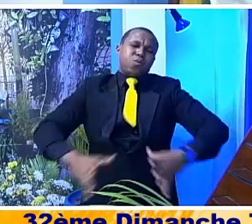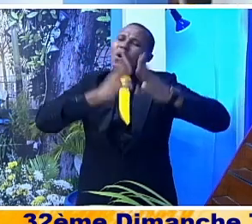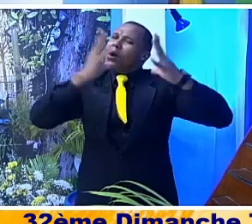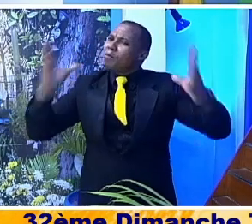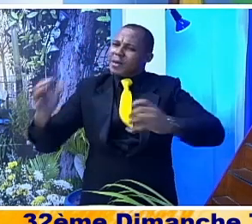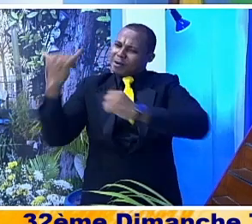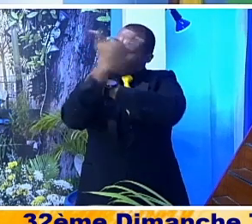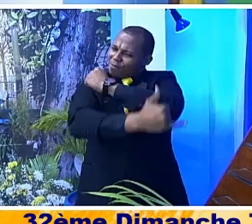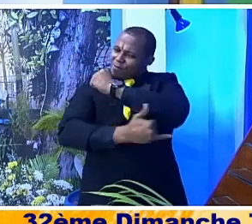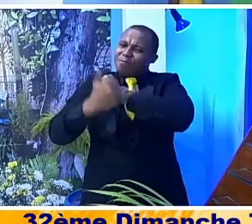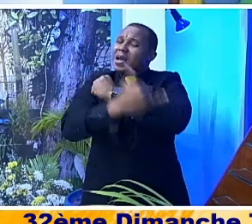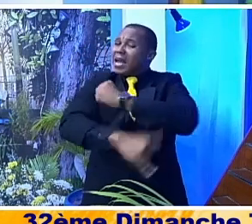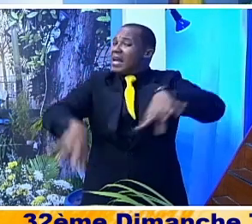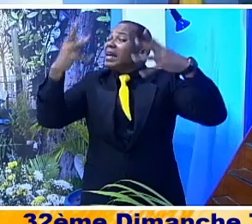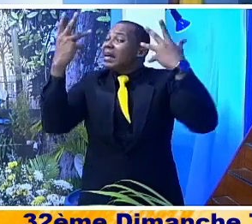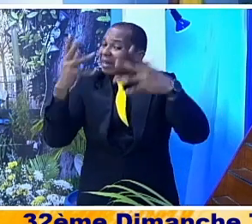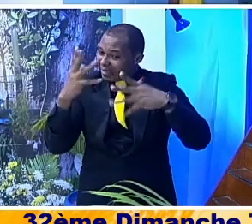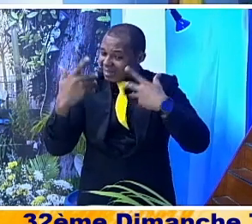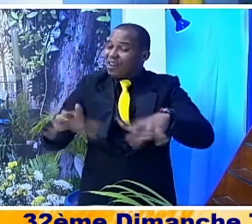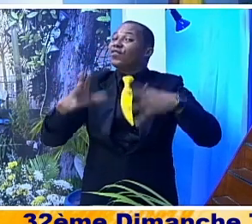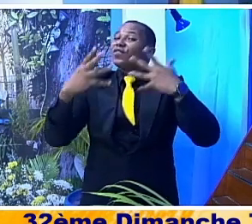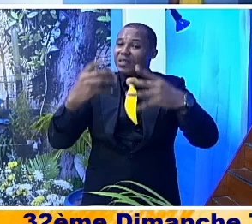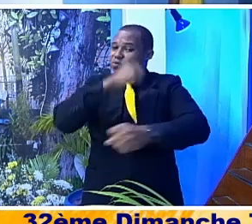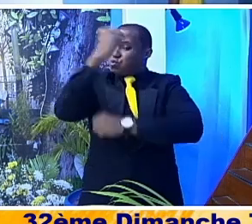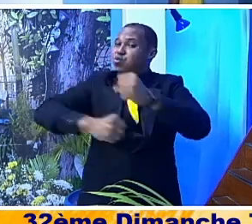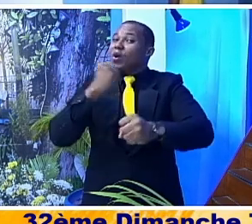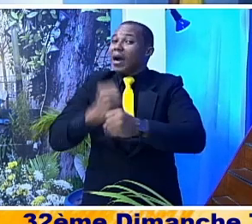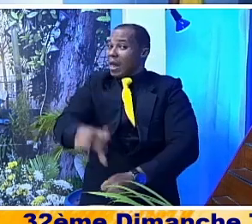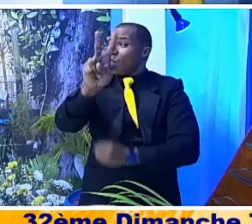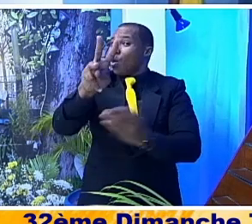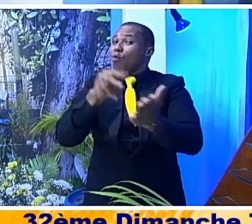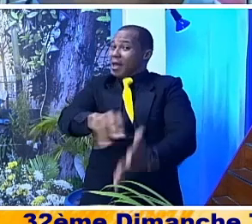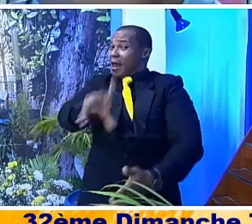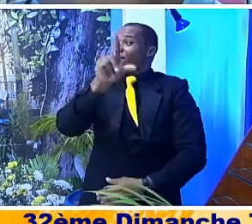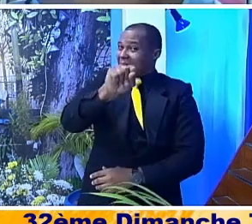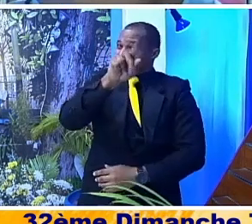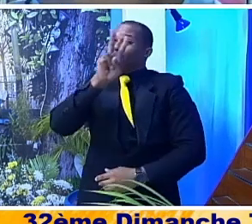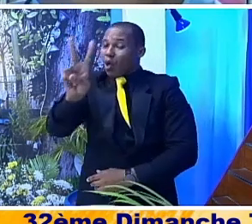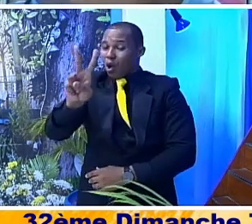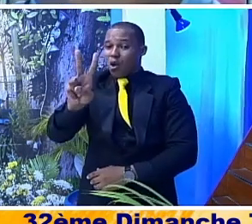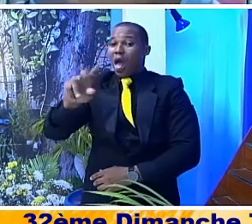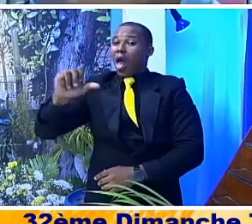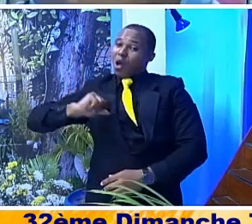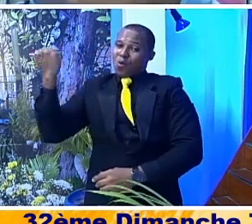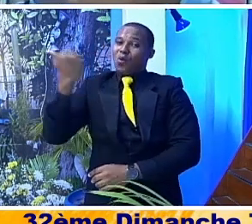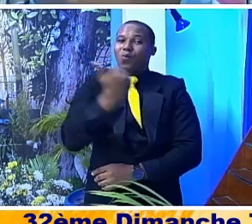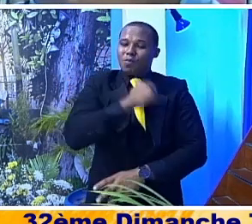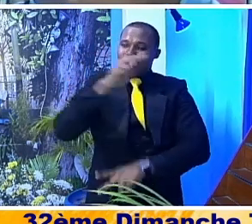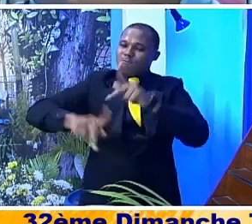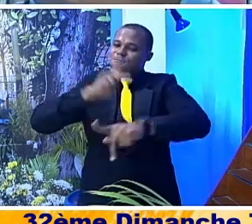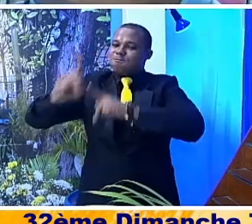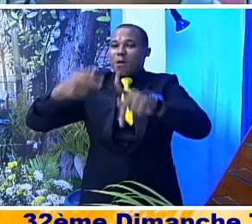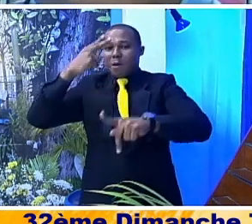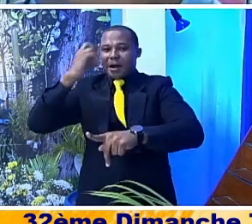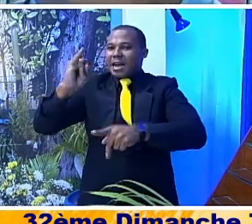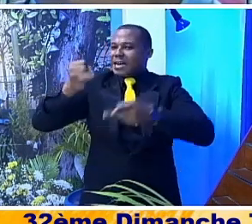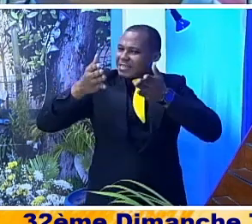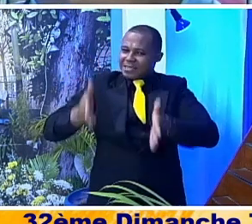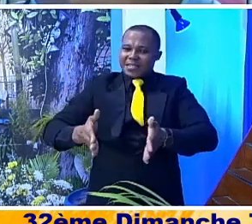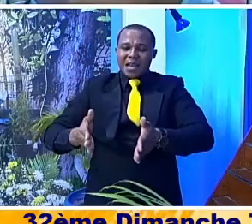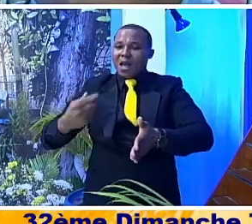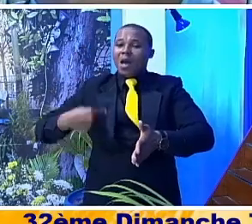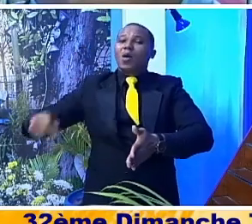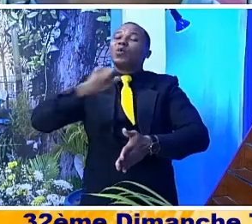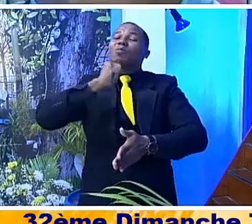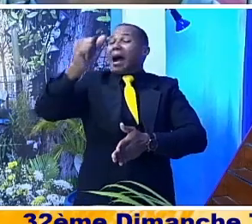toute prévision pour année 2022. Nous même, peuple haïtien, nous pas